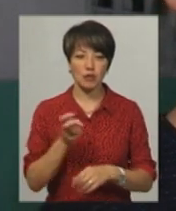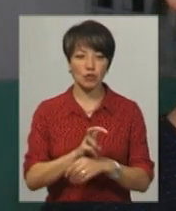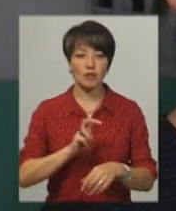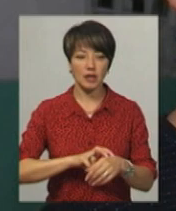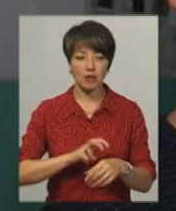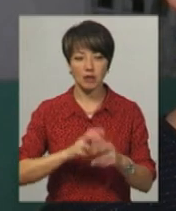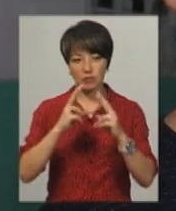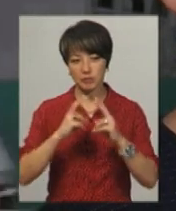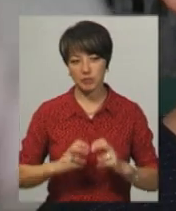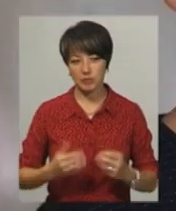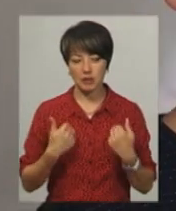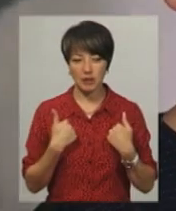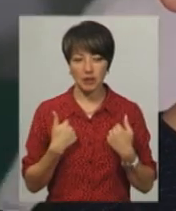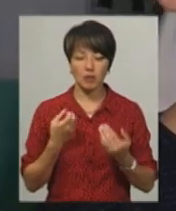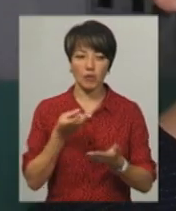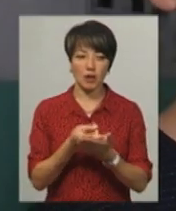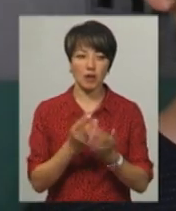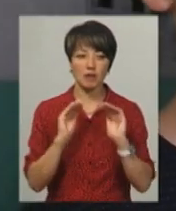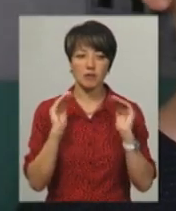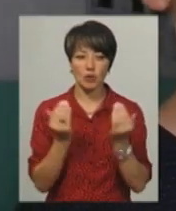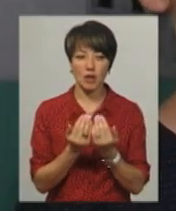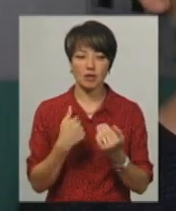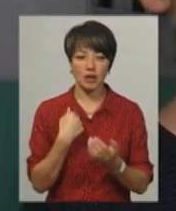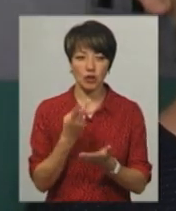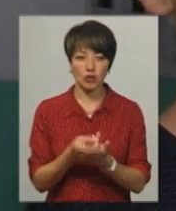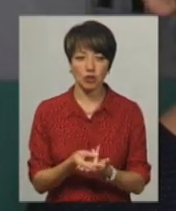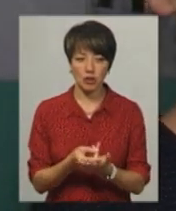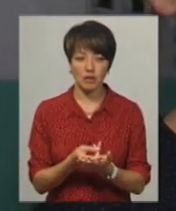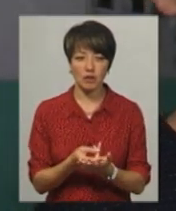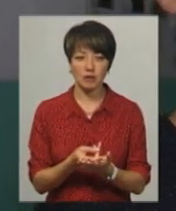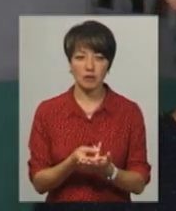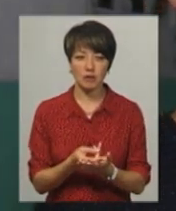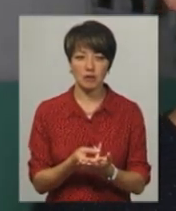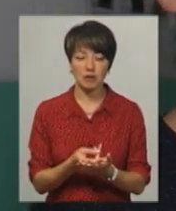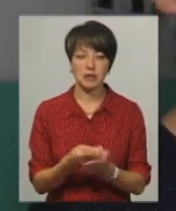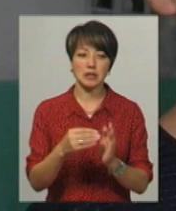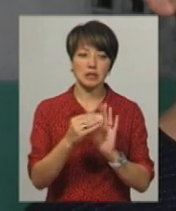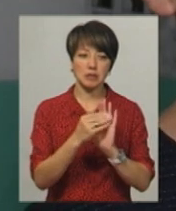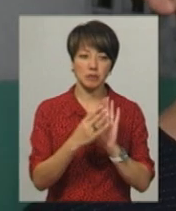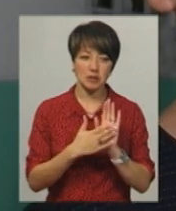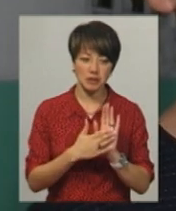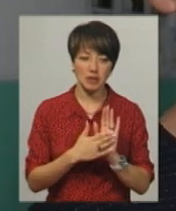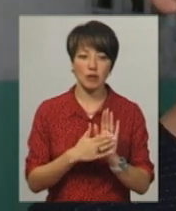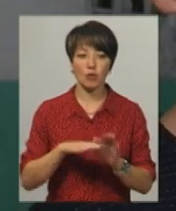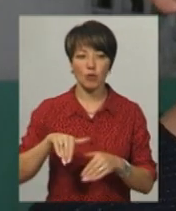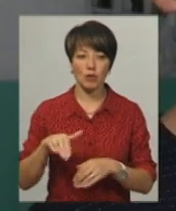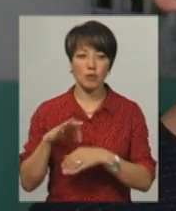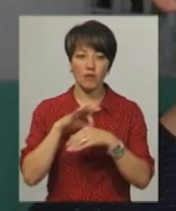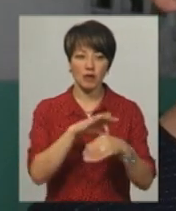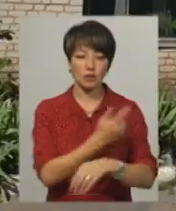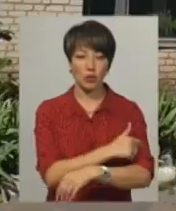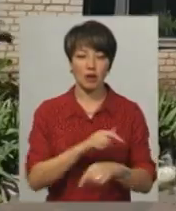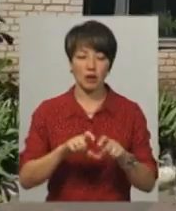лікар, подивився мене, мене поклали в ізолятор, я там лежав. Прийшли, нас записали, потім тільки нас повезли до